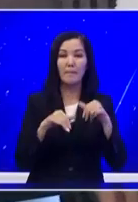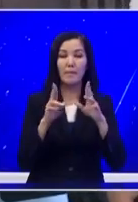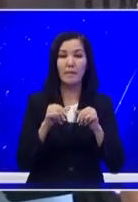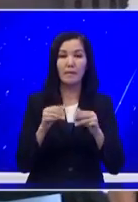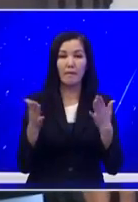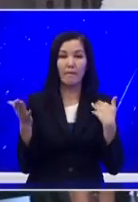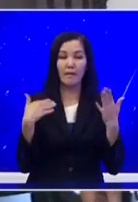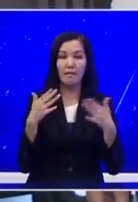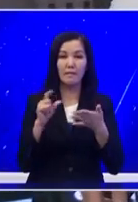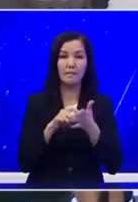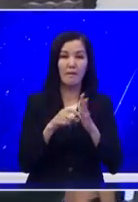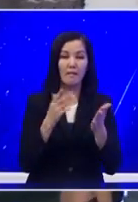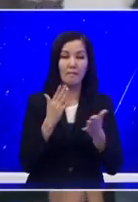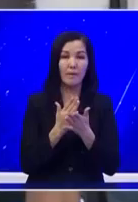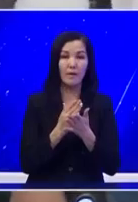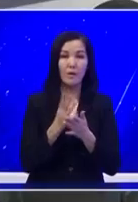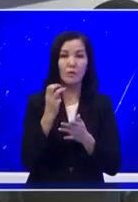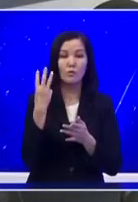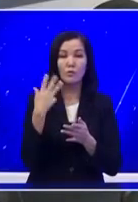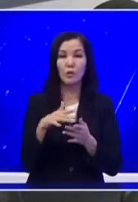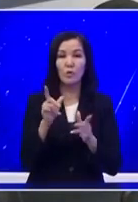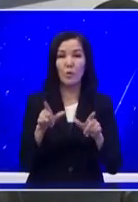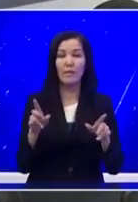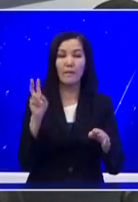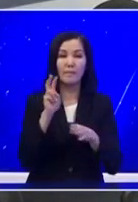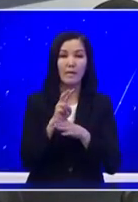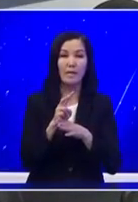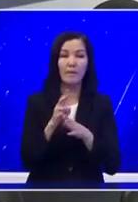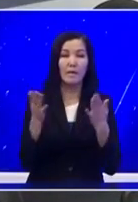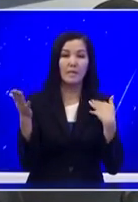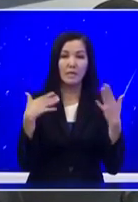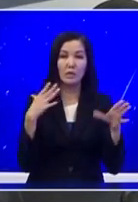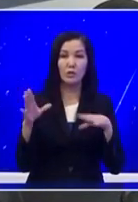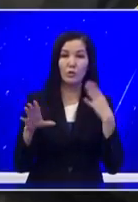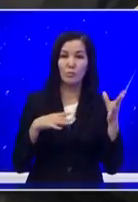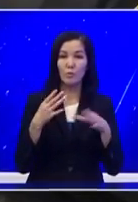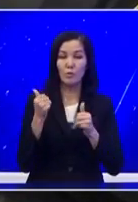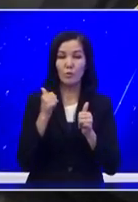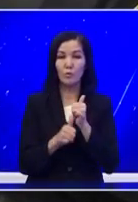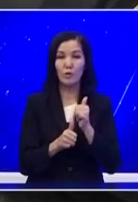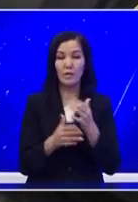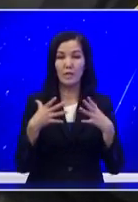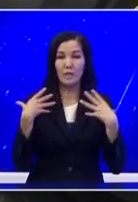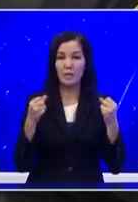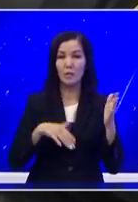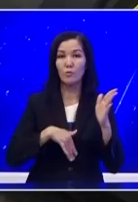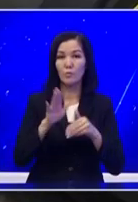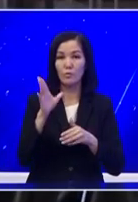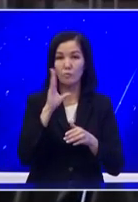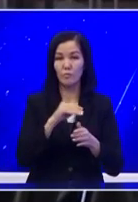фитнес залы бар. Онда айына 350-ден астам адам келіп, дене шынықтырумен айналысып, күнделікті денсаулықтарын